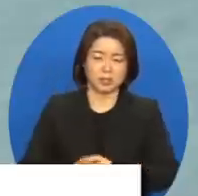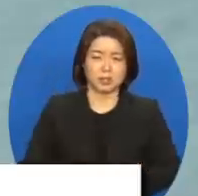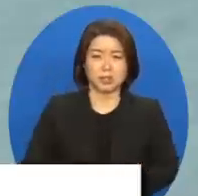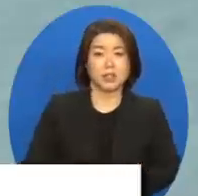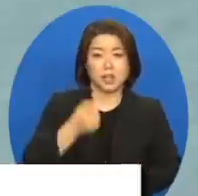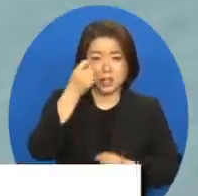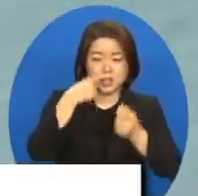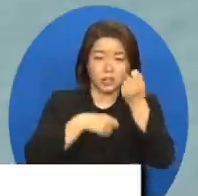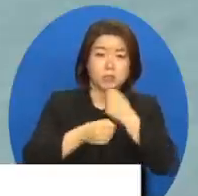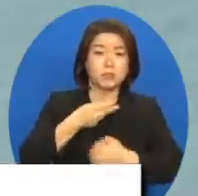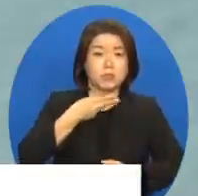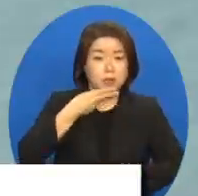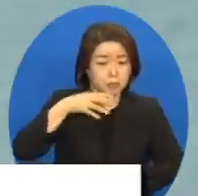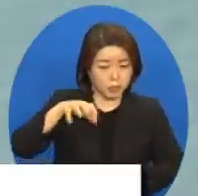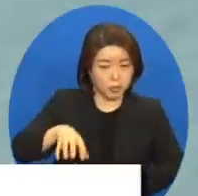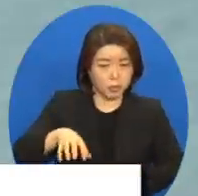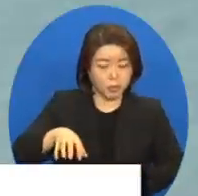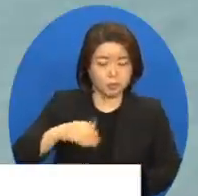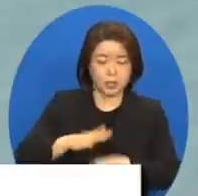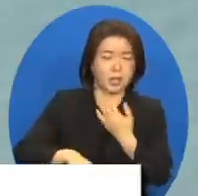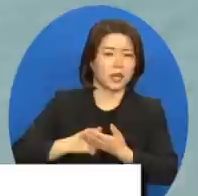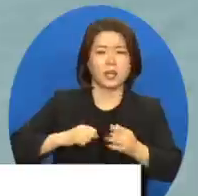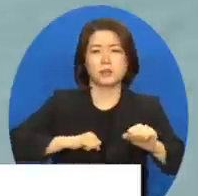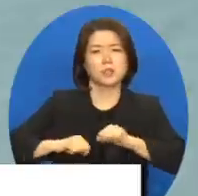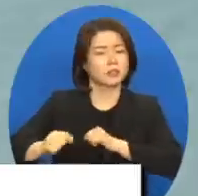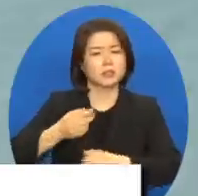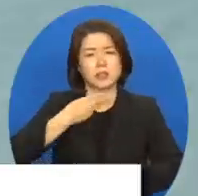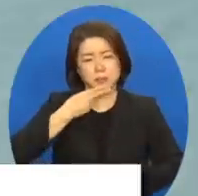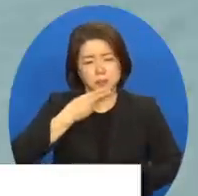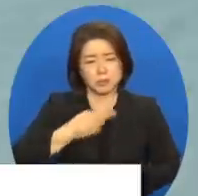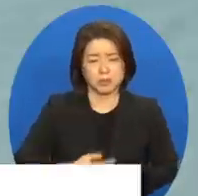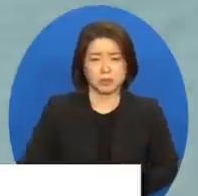눈물이 없는 곳에는 하나님의 역사가 없더라고요.